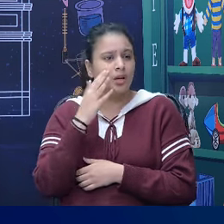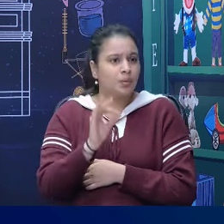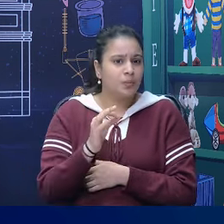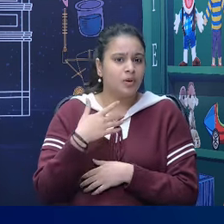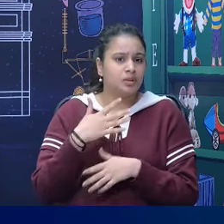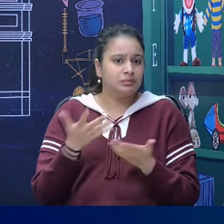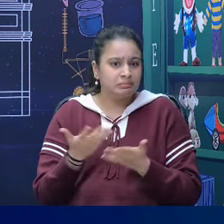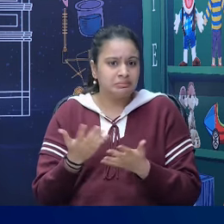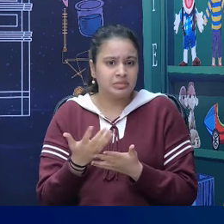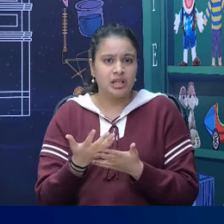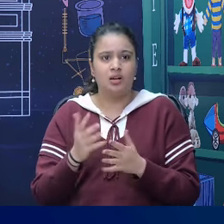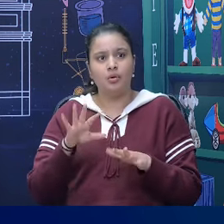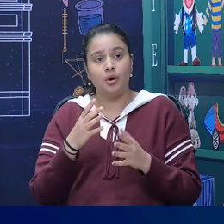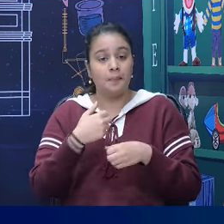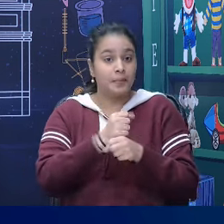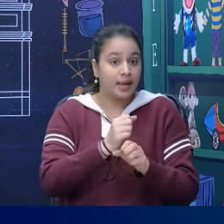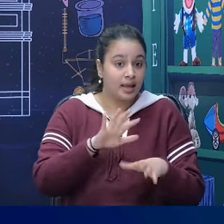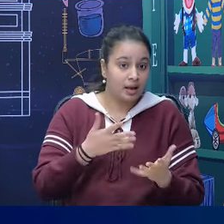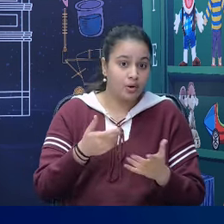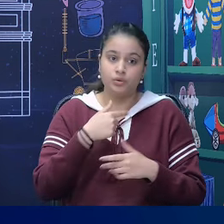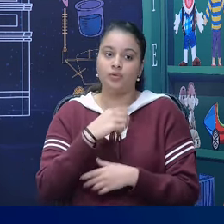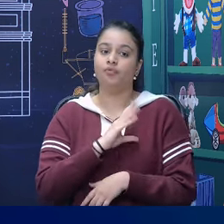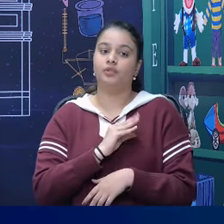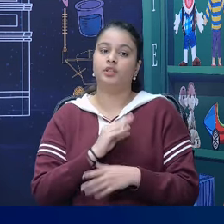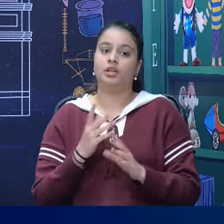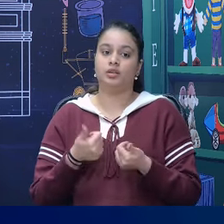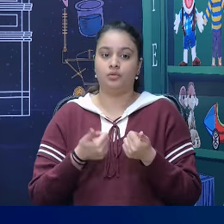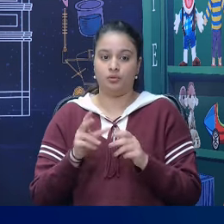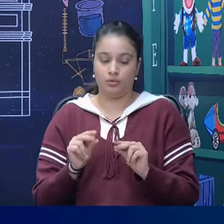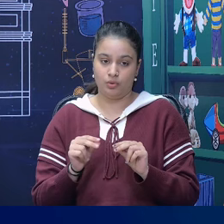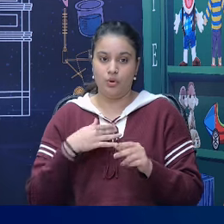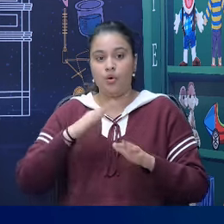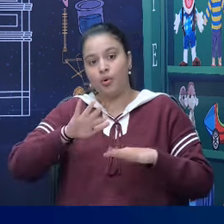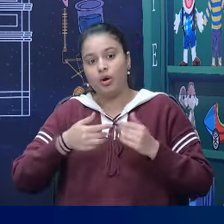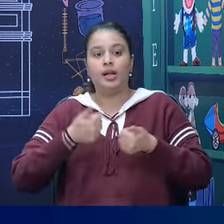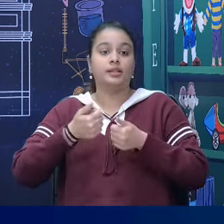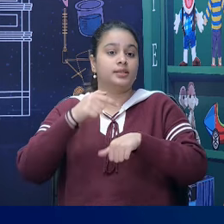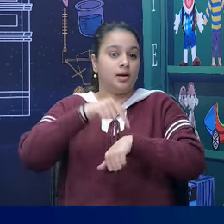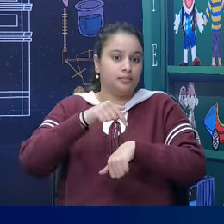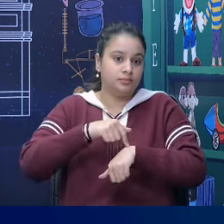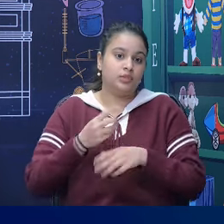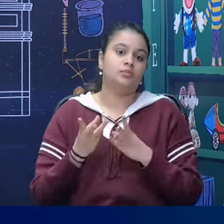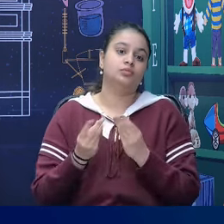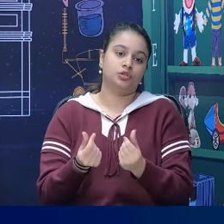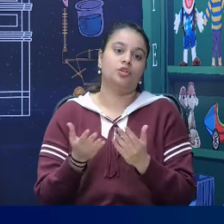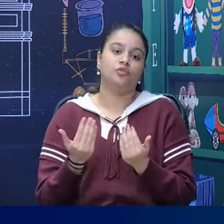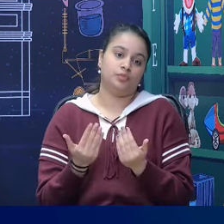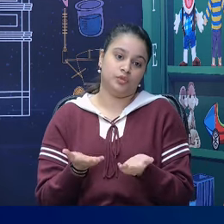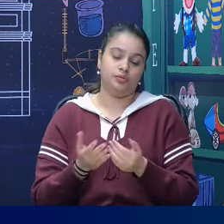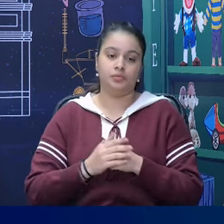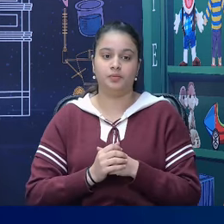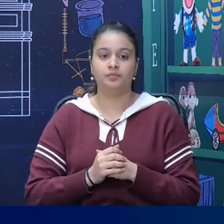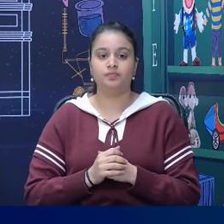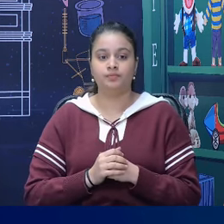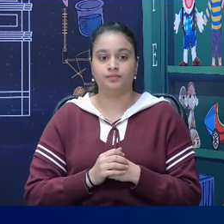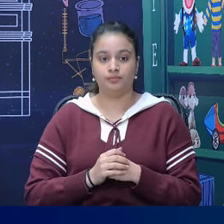कांसेप्ट हैं किनसे वो बन रहे हैं तो आपको कोई भय नहीं लगेगा और आप परीक्षा में बिल्कुल डरेंगे नहीं और अच्छे से उसके योद्धा बन जाएंगे जैसा मैम ने अभी